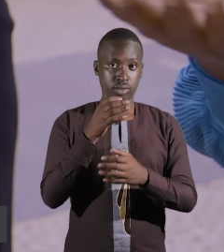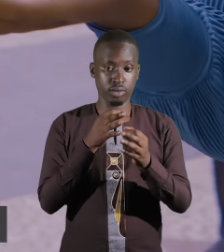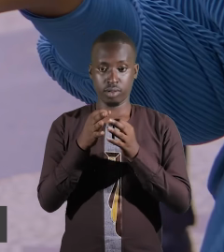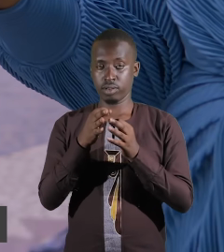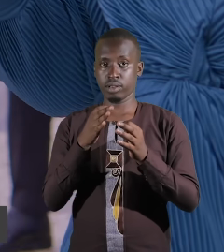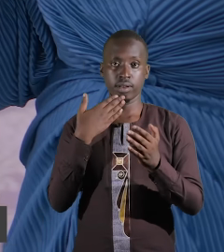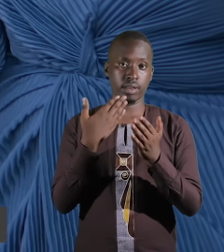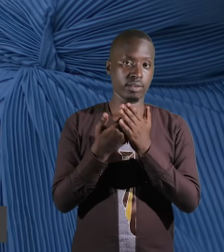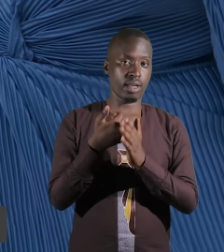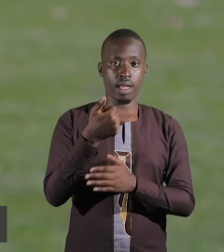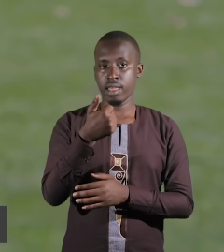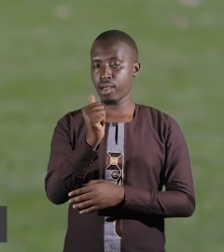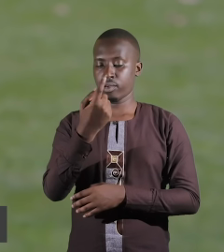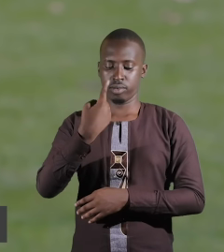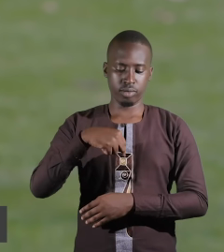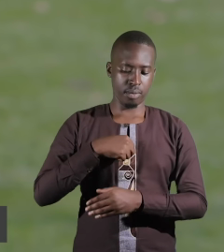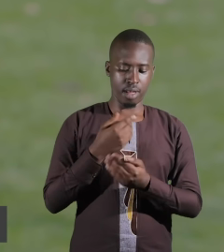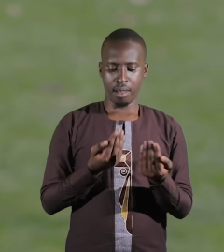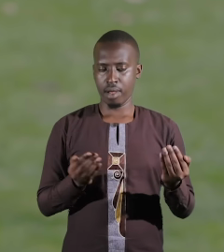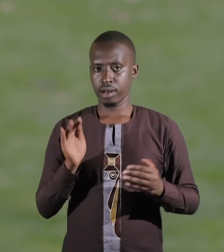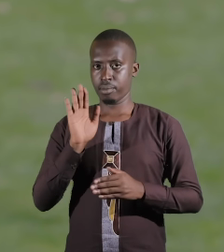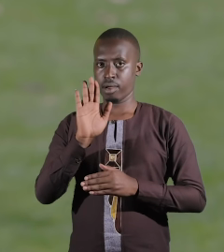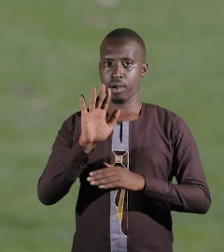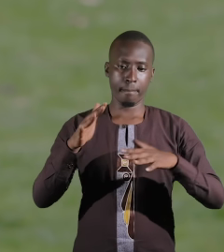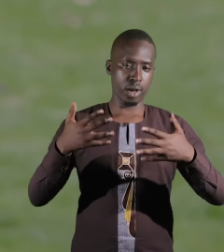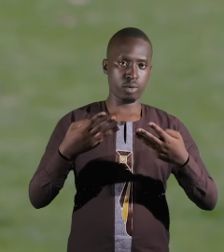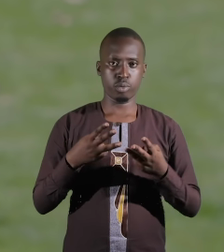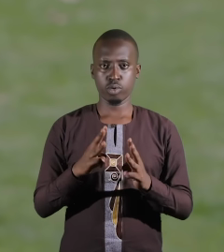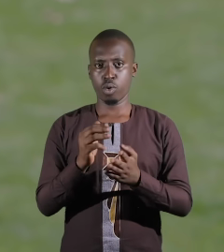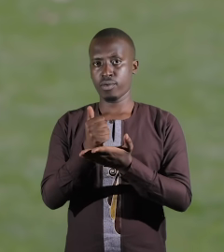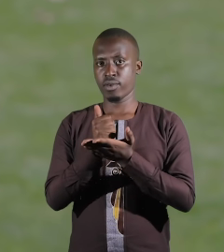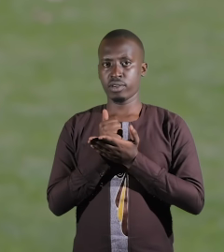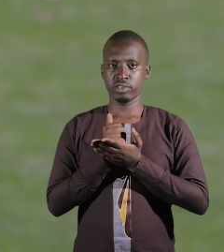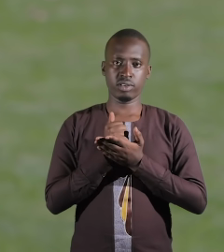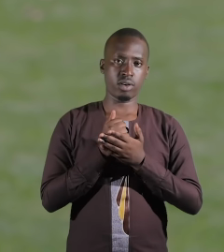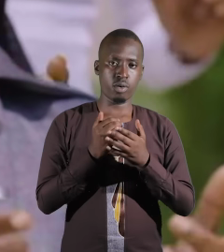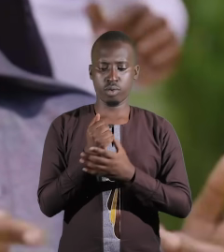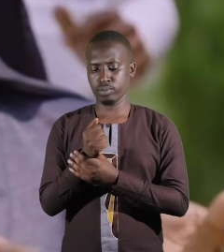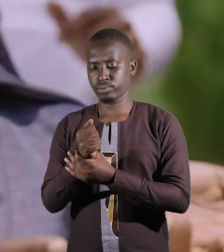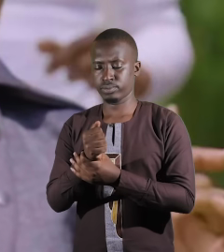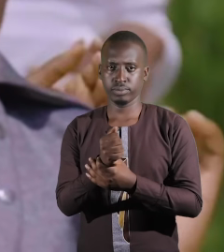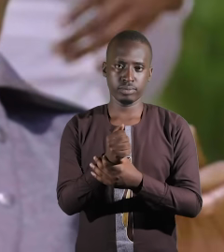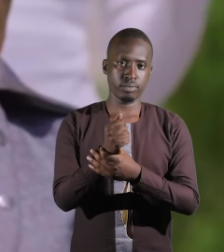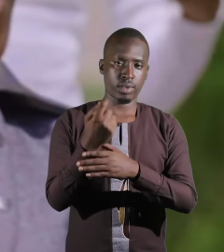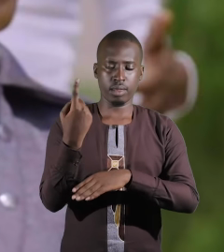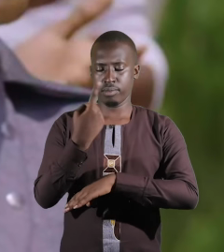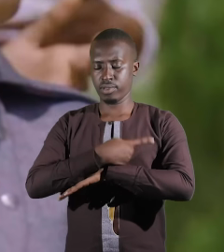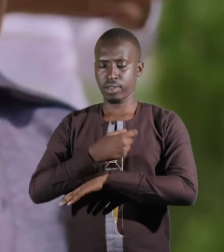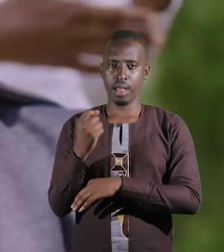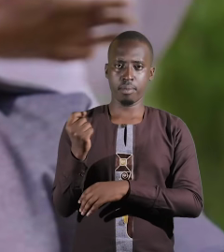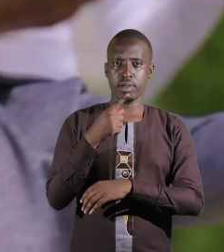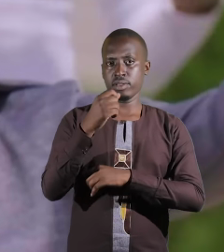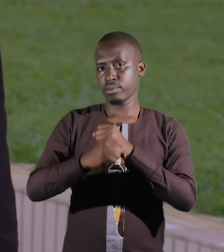ineza yewe kuri twa bana bawe mbega ukuntu wadufasha uraturandata iminsi